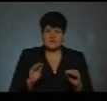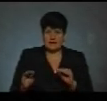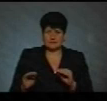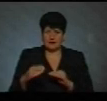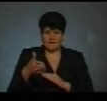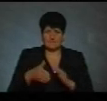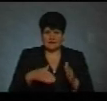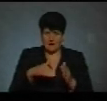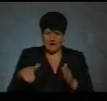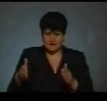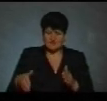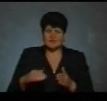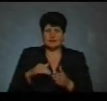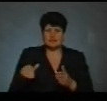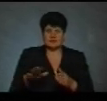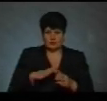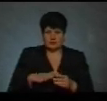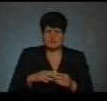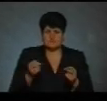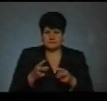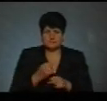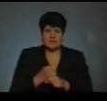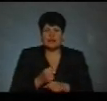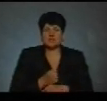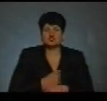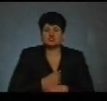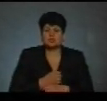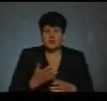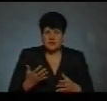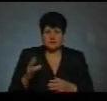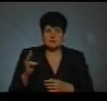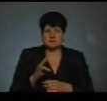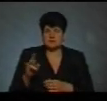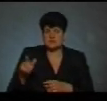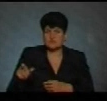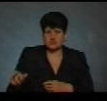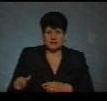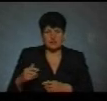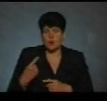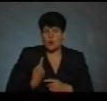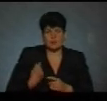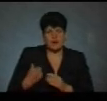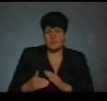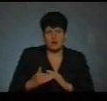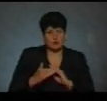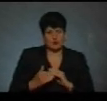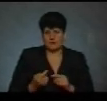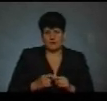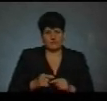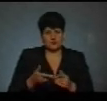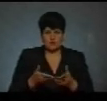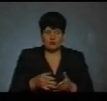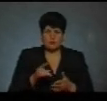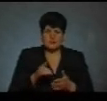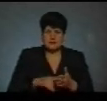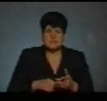які були намальовані поліцією завчасно. На жаль, нам ні священнослужителі, ні охорона не допомагали в цьому. Ми вже надіялися